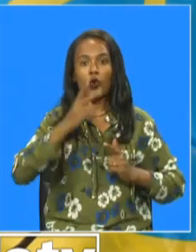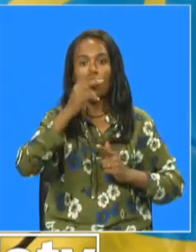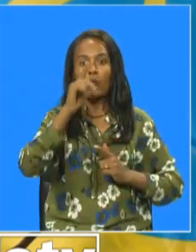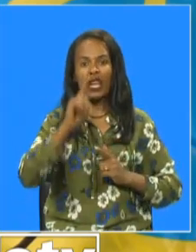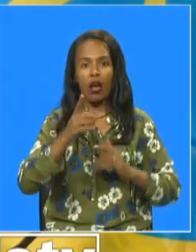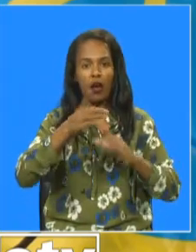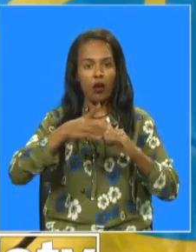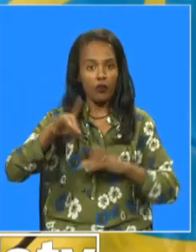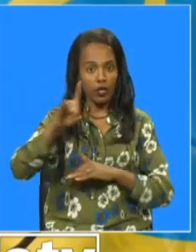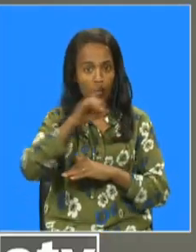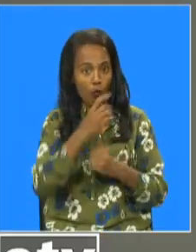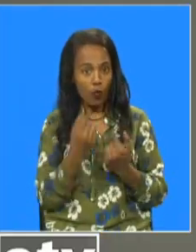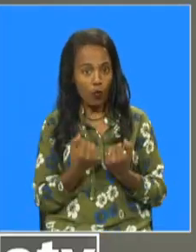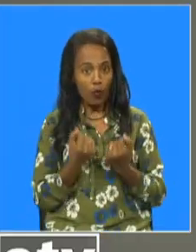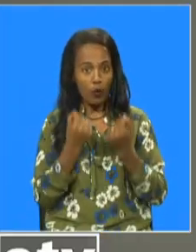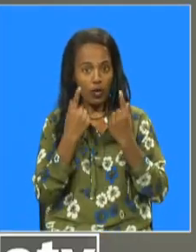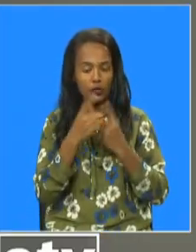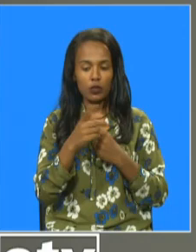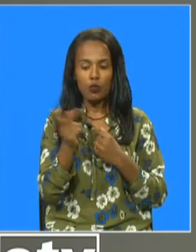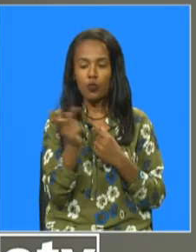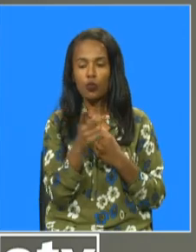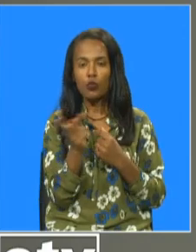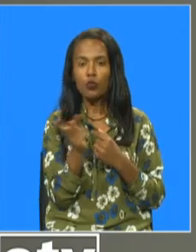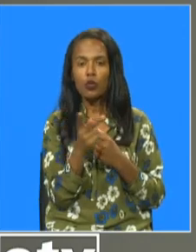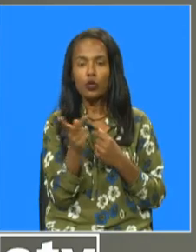ከፍተኛ መሆኑን በመገንዘብ ሁለቱንም